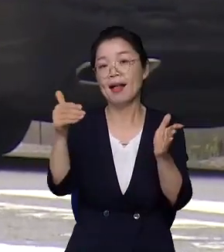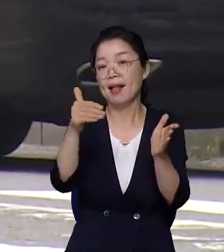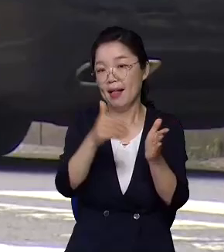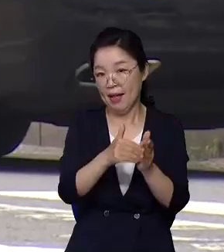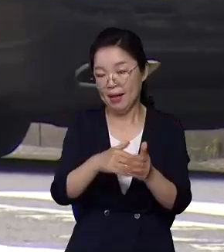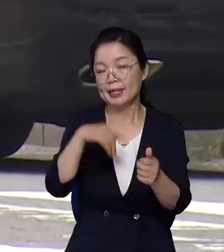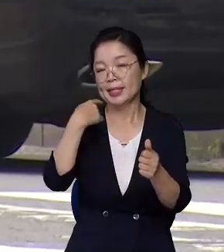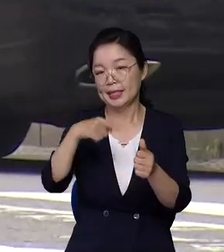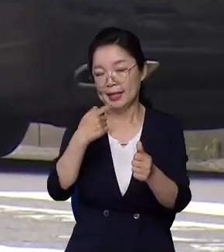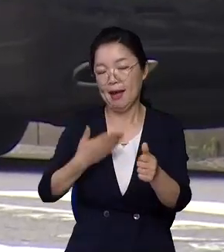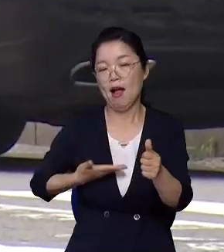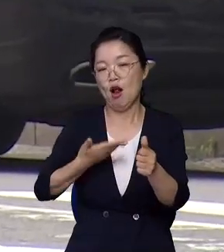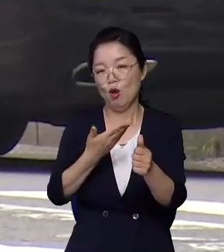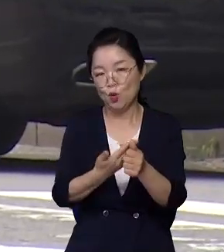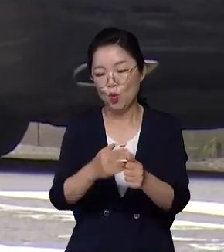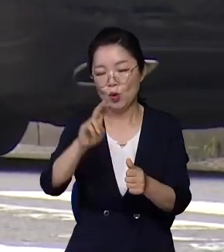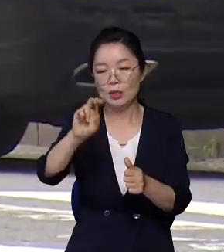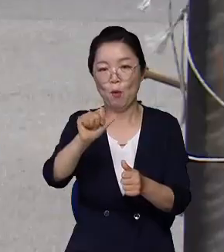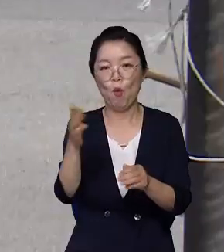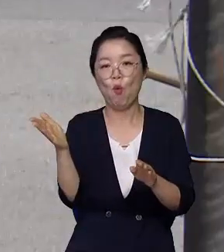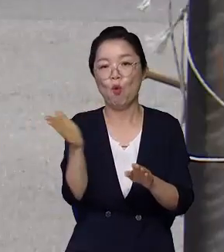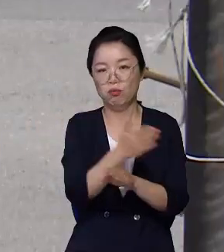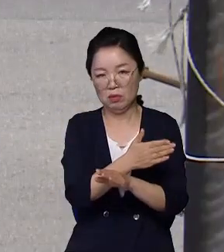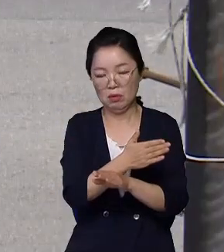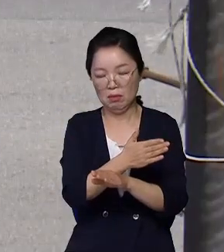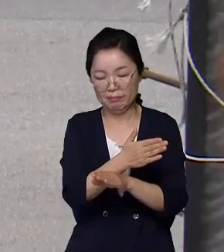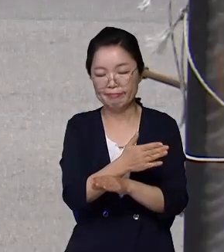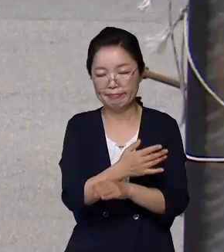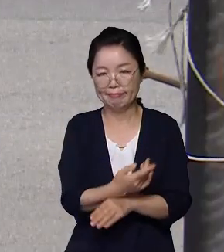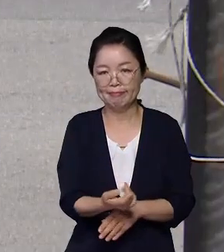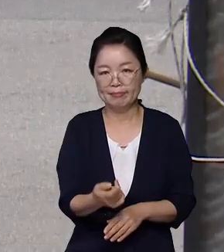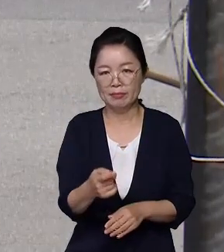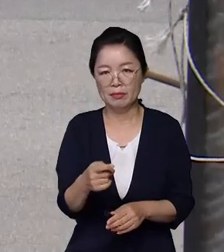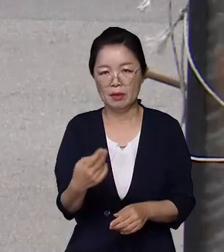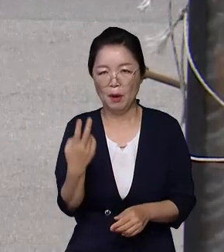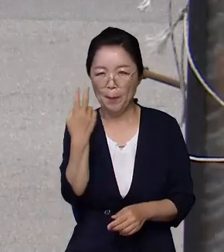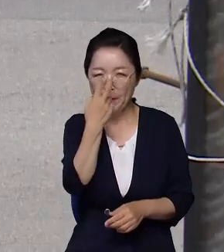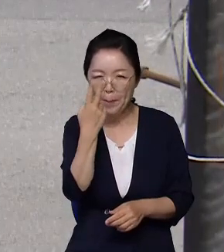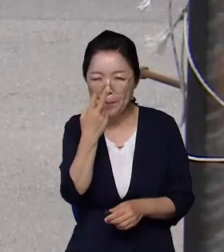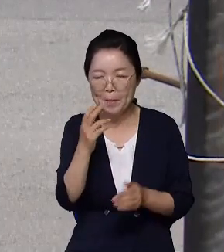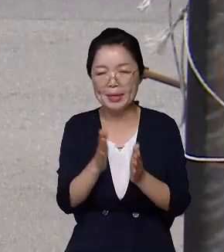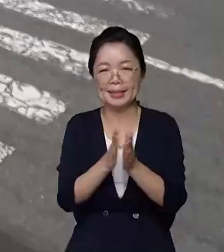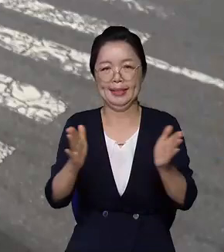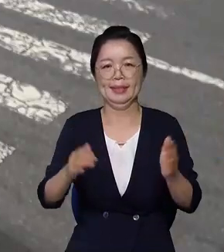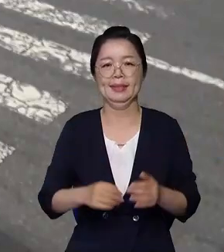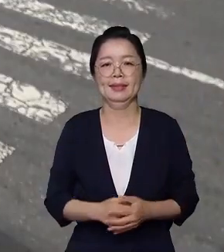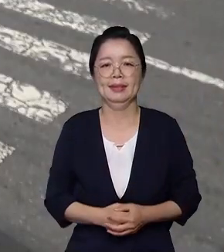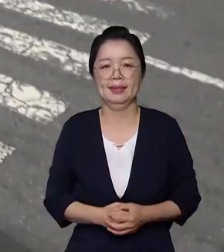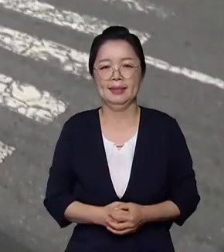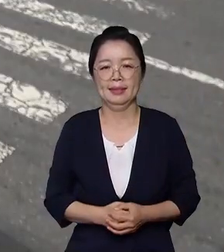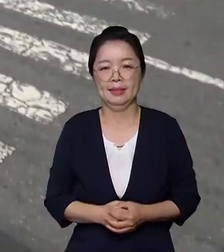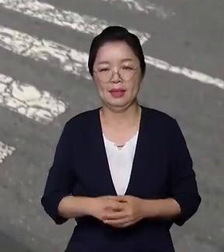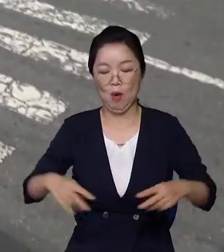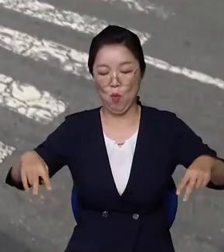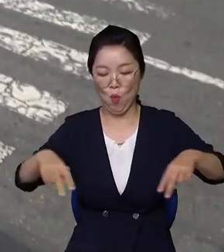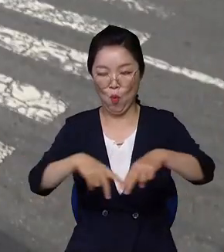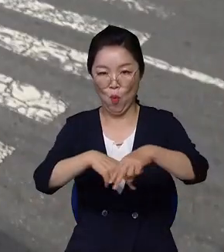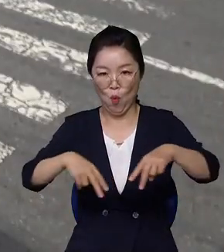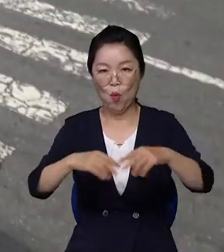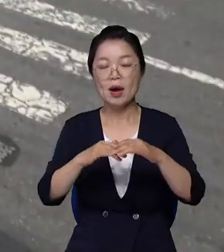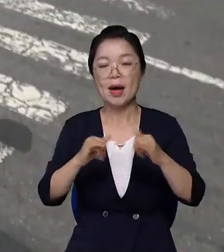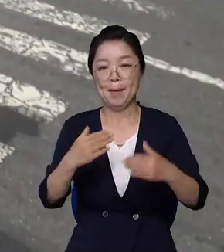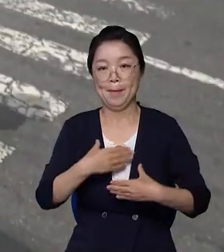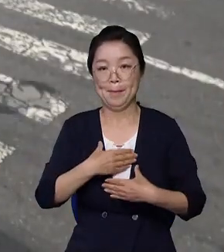계도 기간을 거쳐 25일부터는 본격 단속을 실시하겠다는 방침입니다. 보행자의 안전을